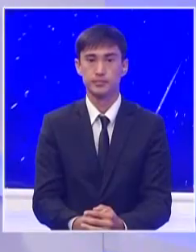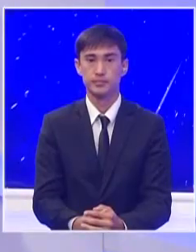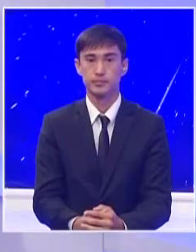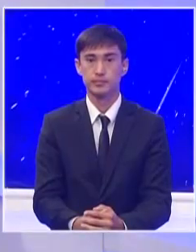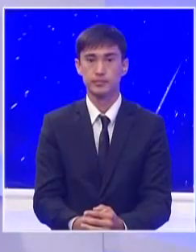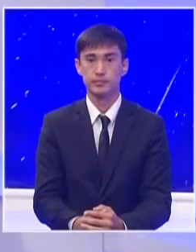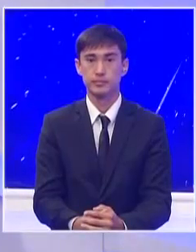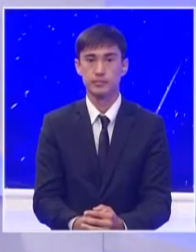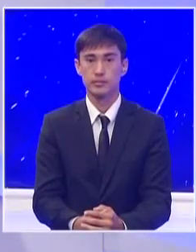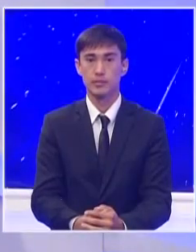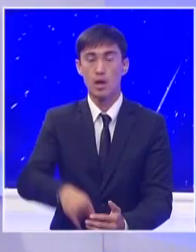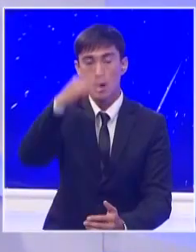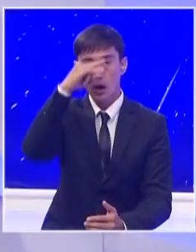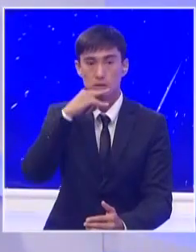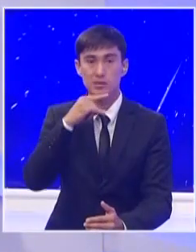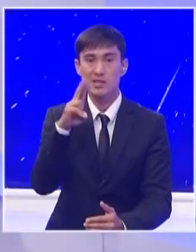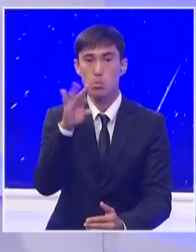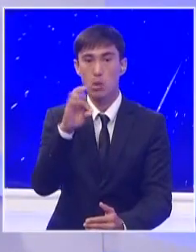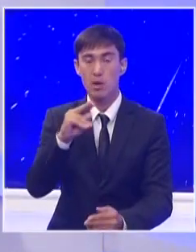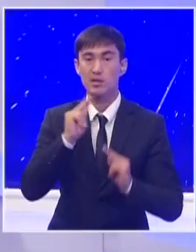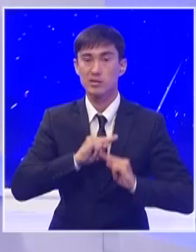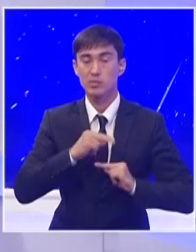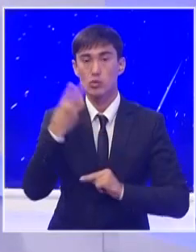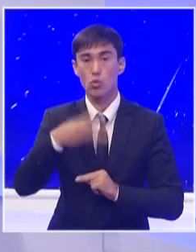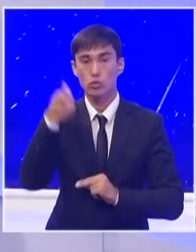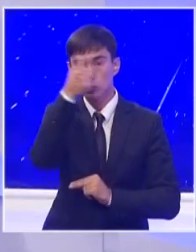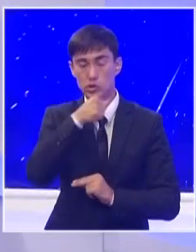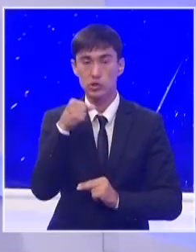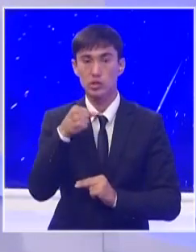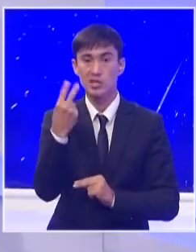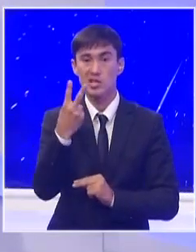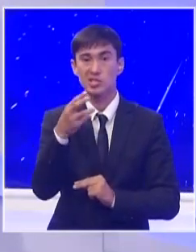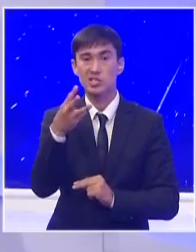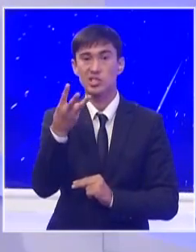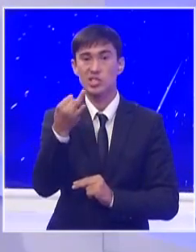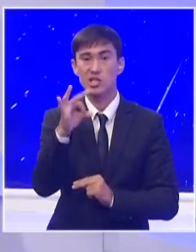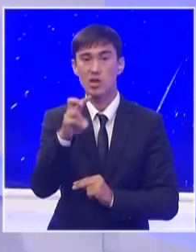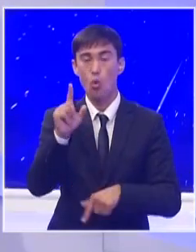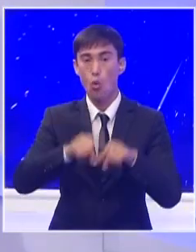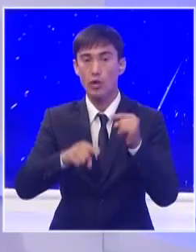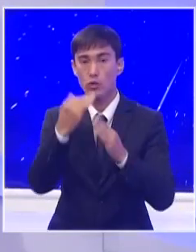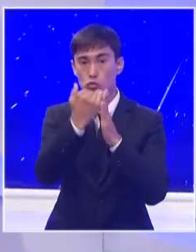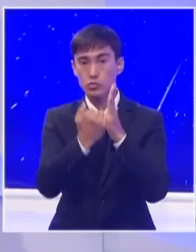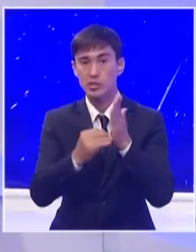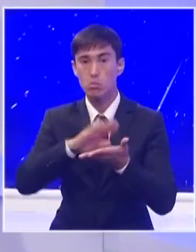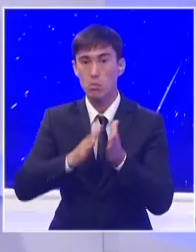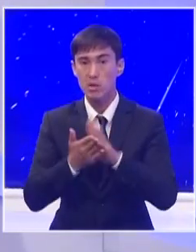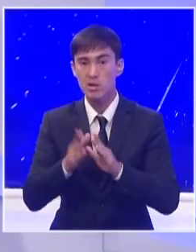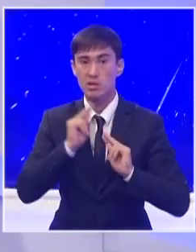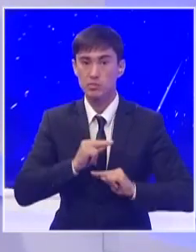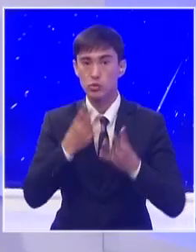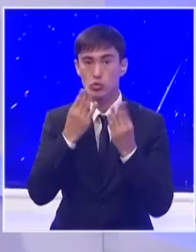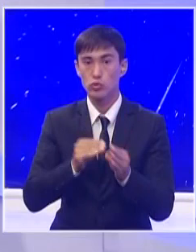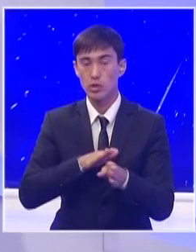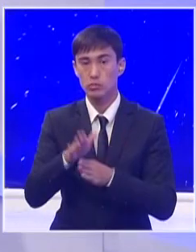Елде істермек елшіден Қазақстанның дипломатиялық қызметіне 30 жыл. 2 шілде отандық күнтізбеде дипломатиялық қызмет күні ретінде